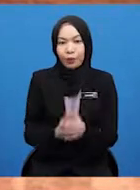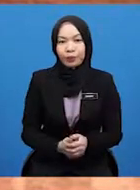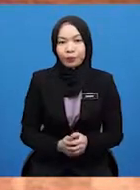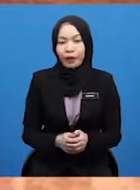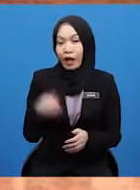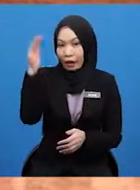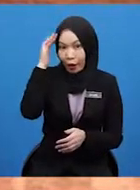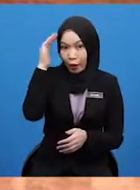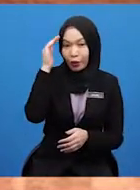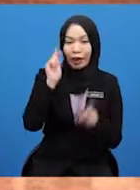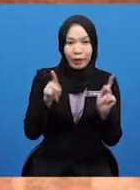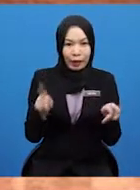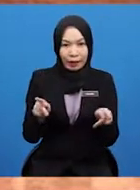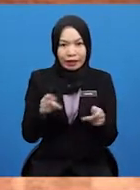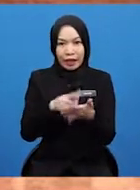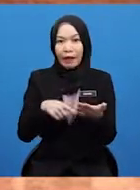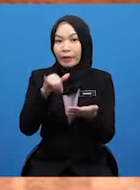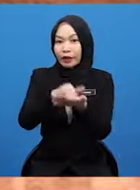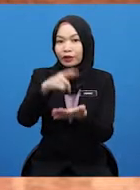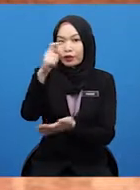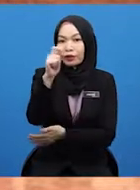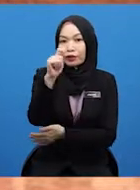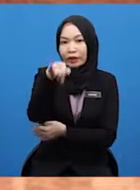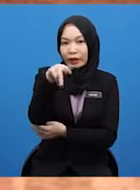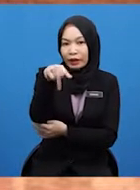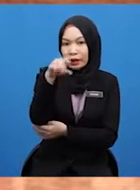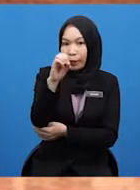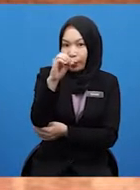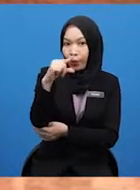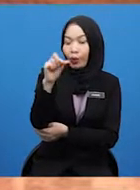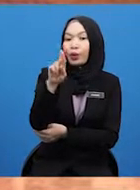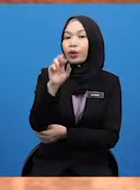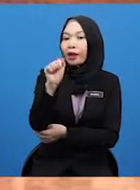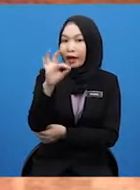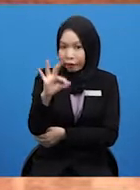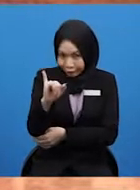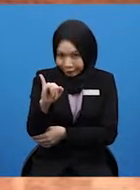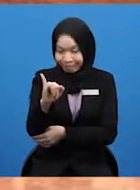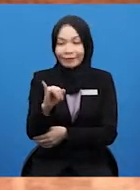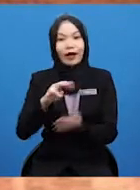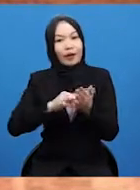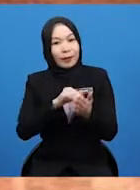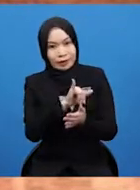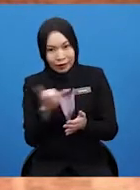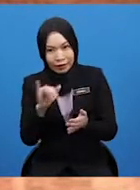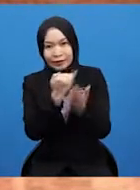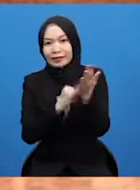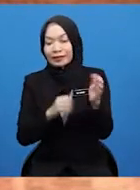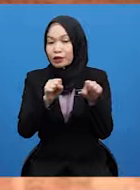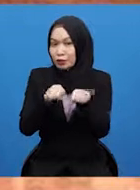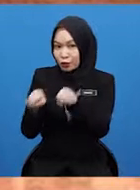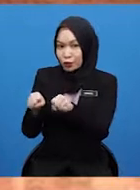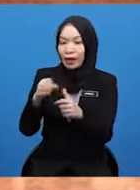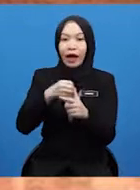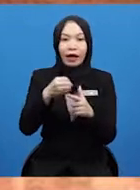Tahukah pelajar apa itu tipografi? Tipografi adalah seni menyusun dan memilih huruf atau